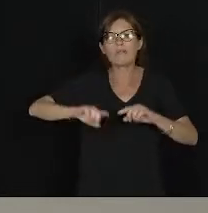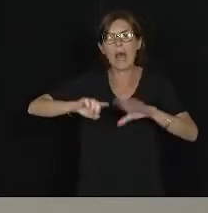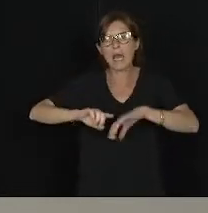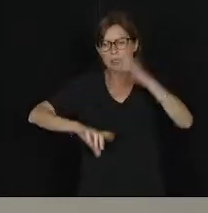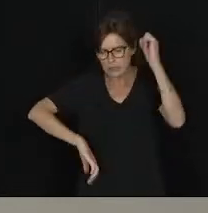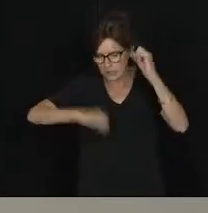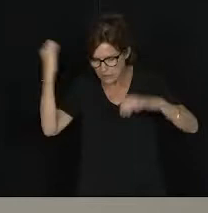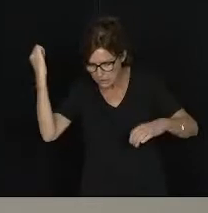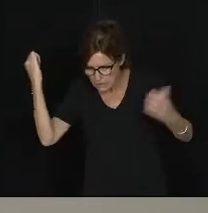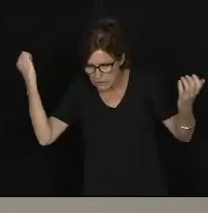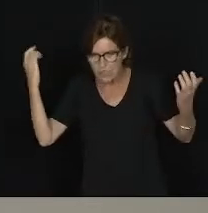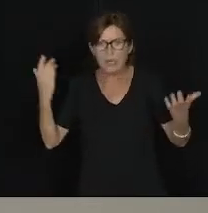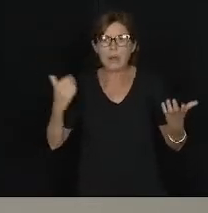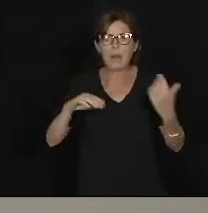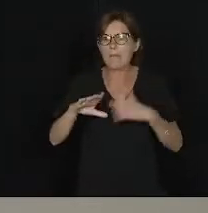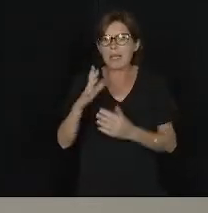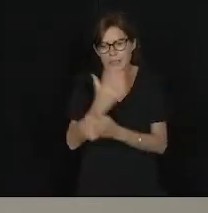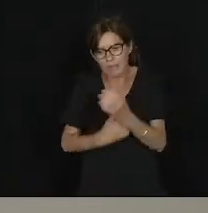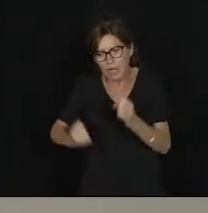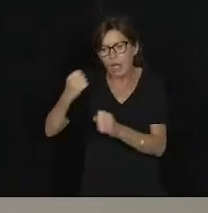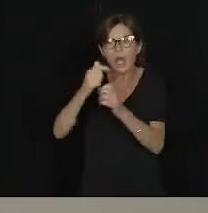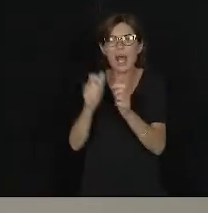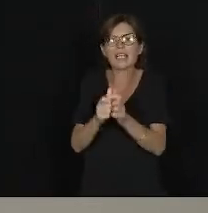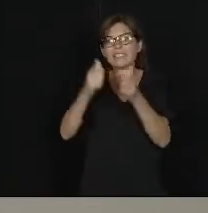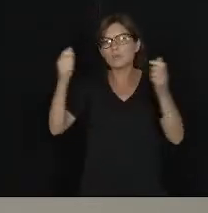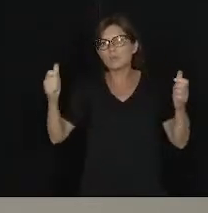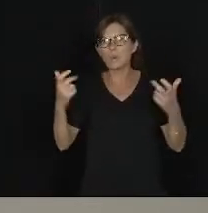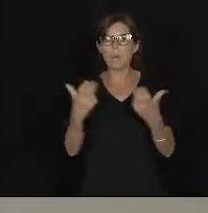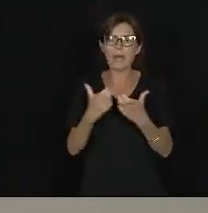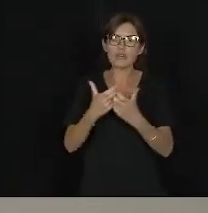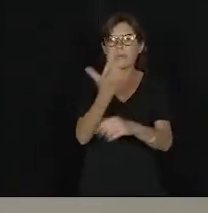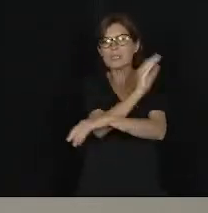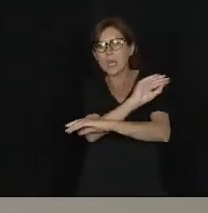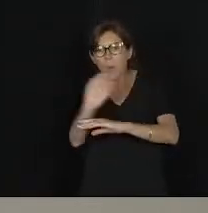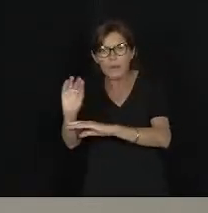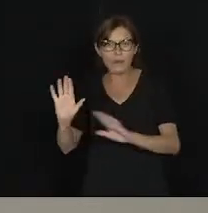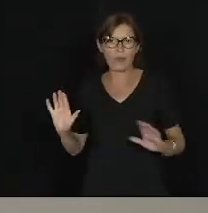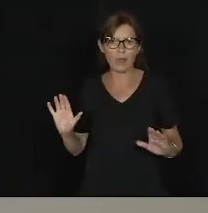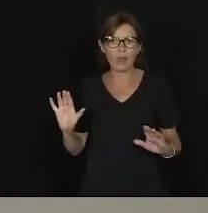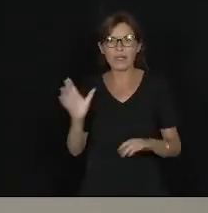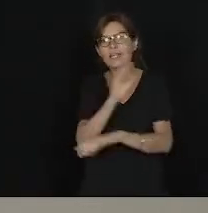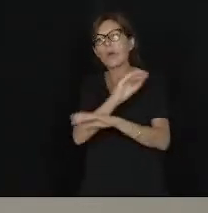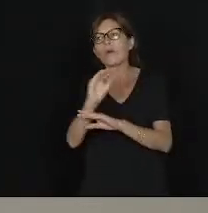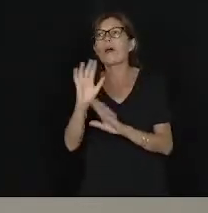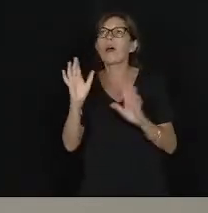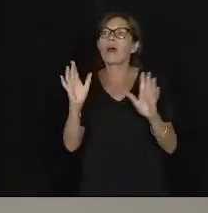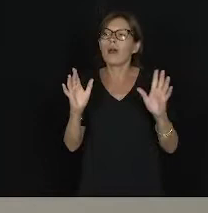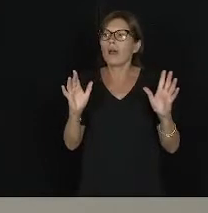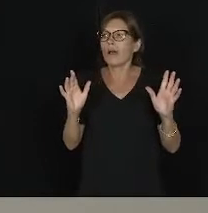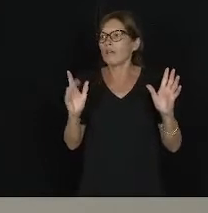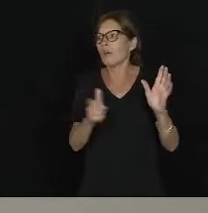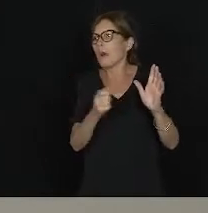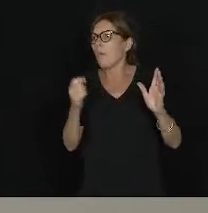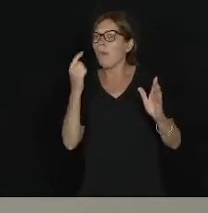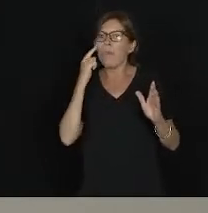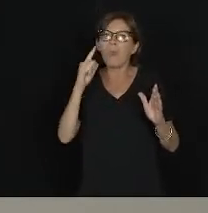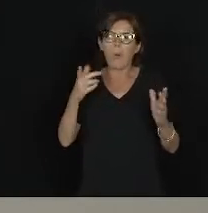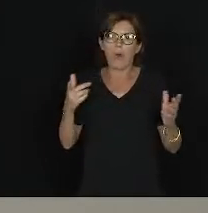j'ai pas le temps de les détailler, mais ce sont des institutions de sécurité qui sont censées